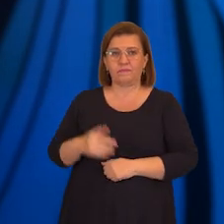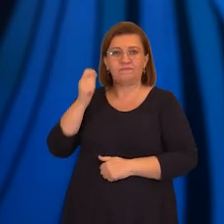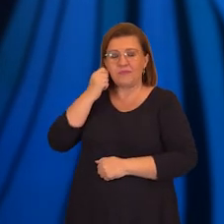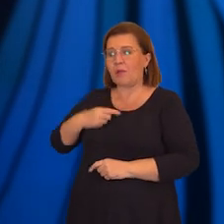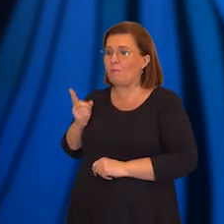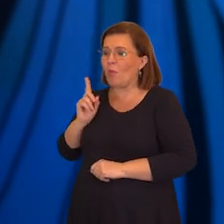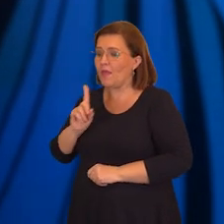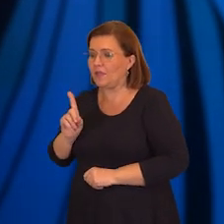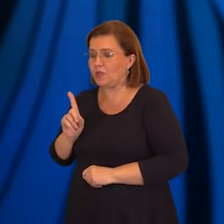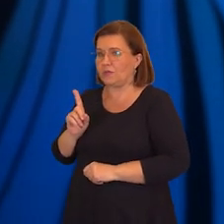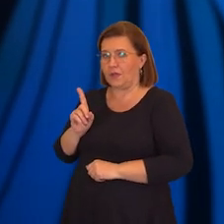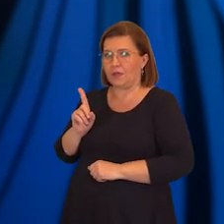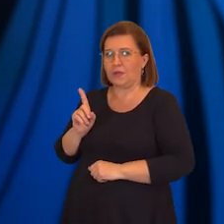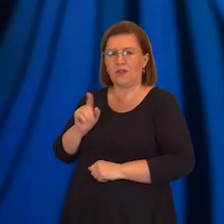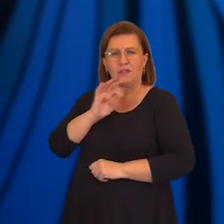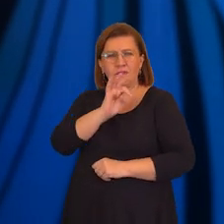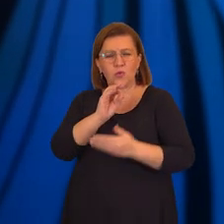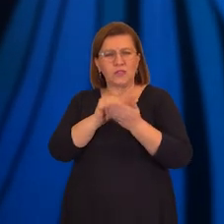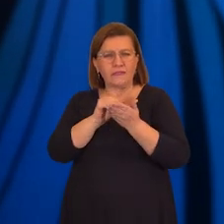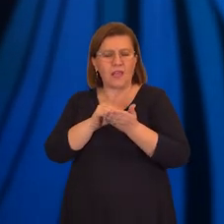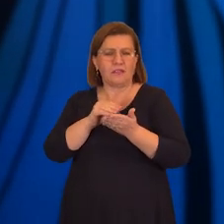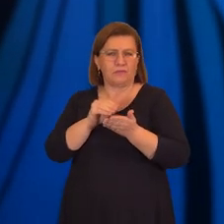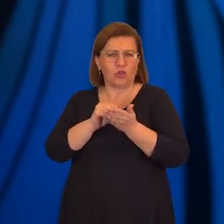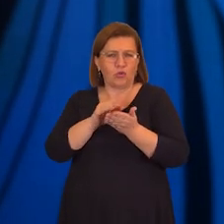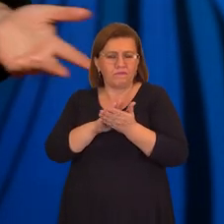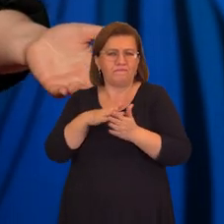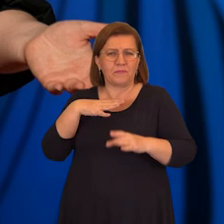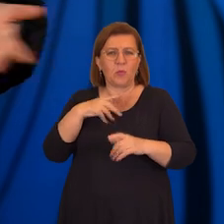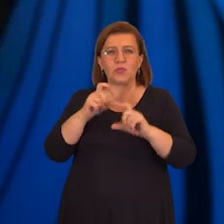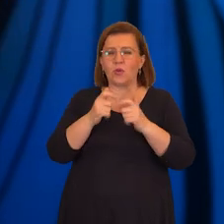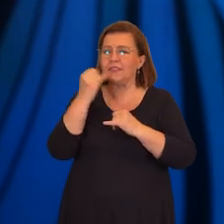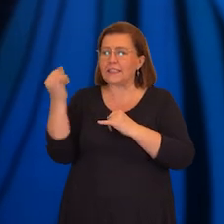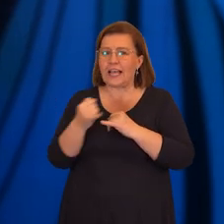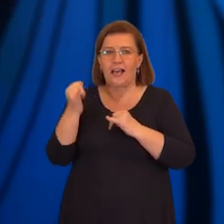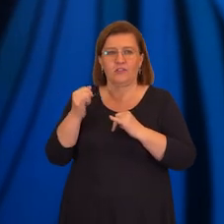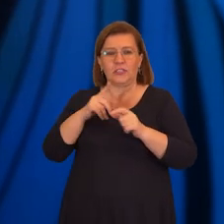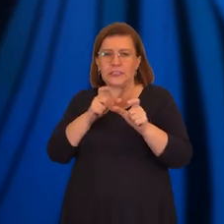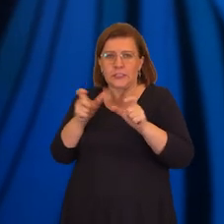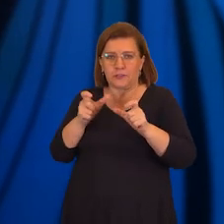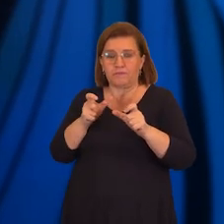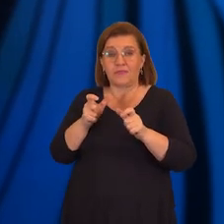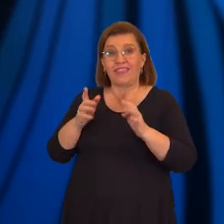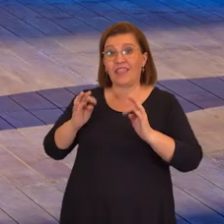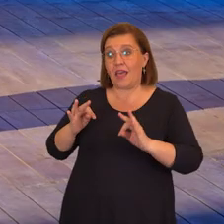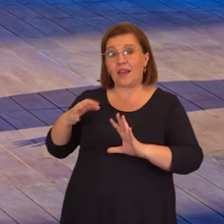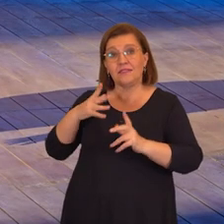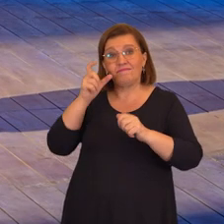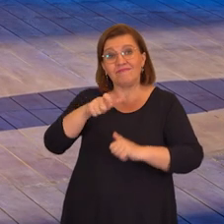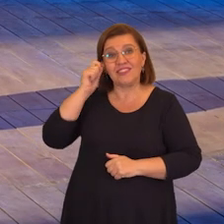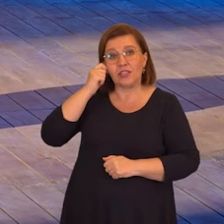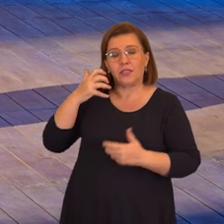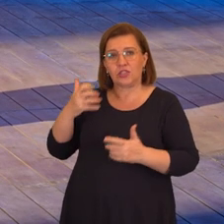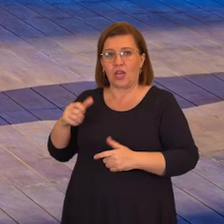przed każdym wydarzeniem chciała zawsze wszystko mieć pod kontrolą. W tym przypadku chciała się upewnić, czy guziki